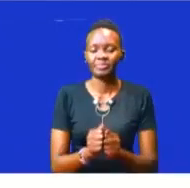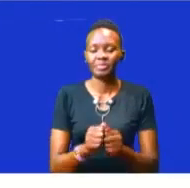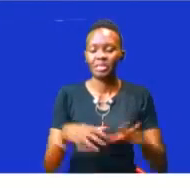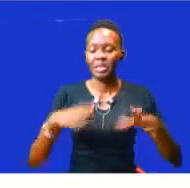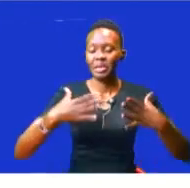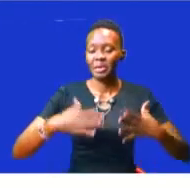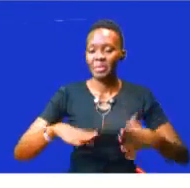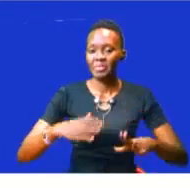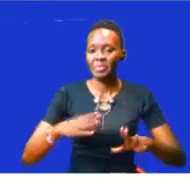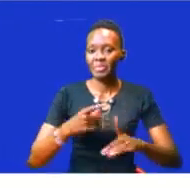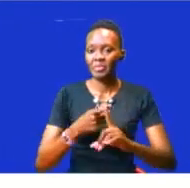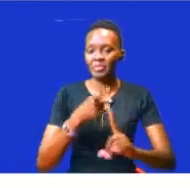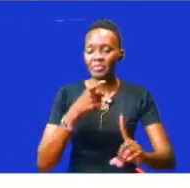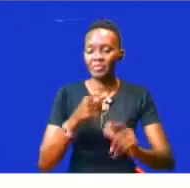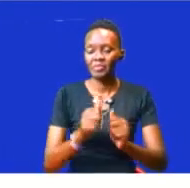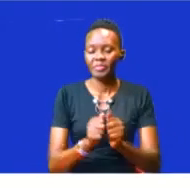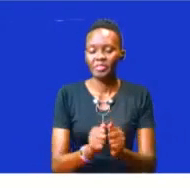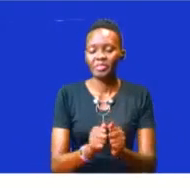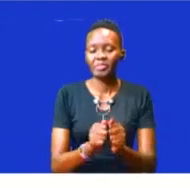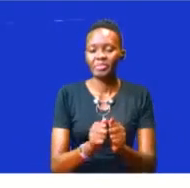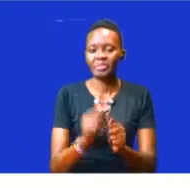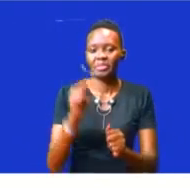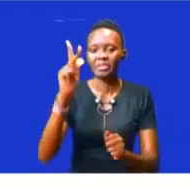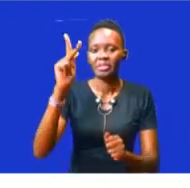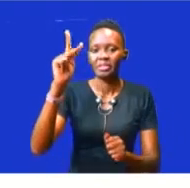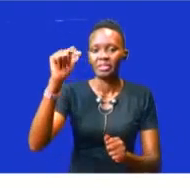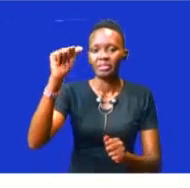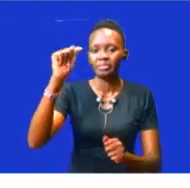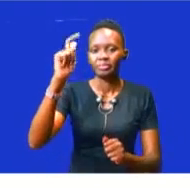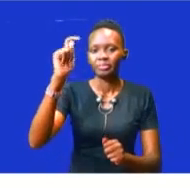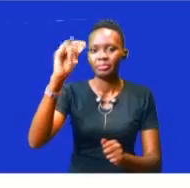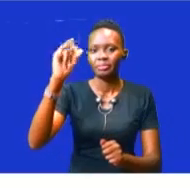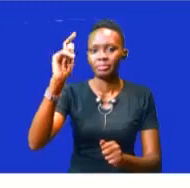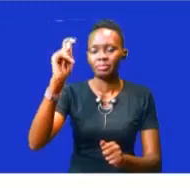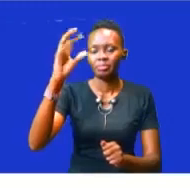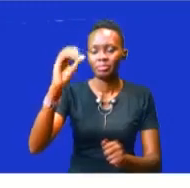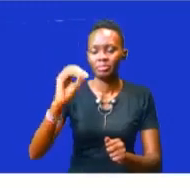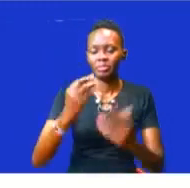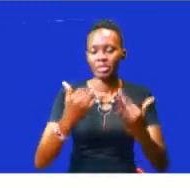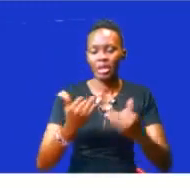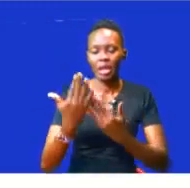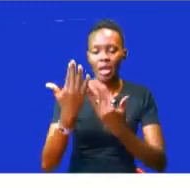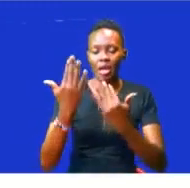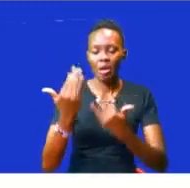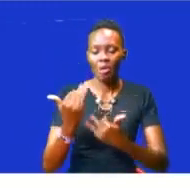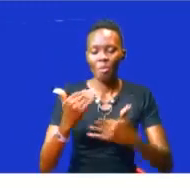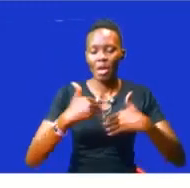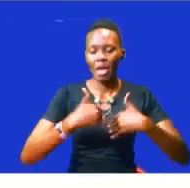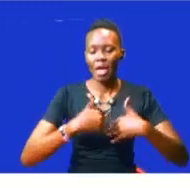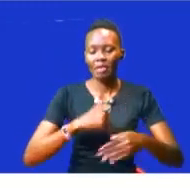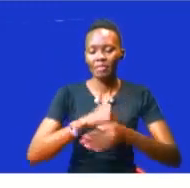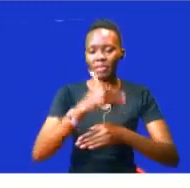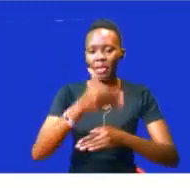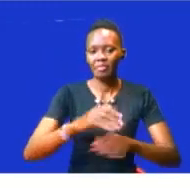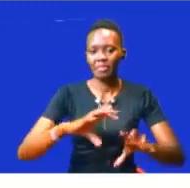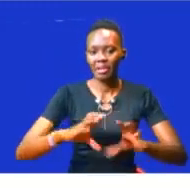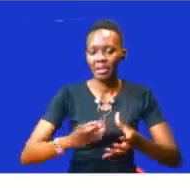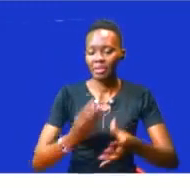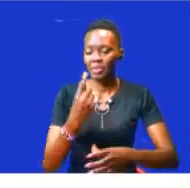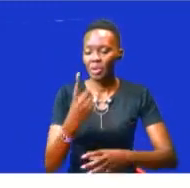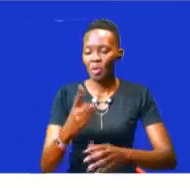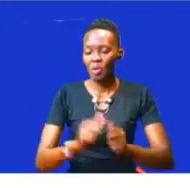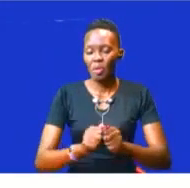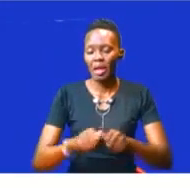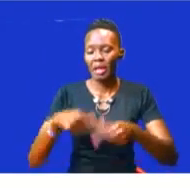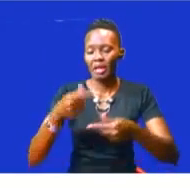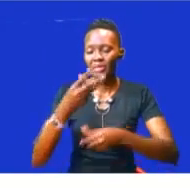Jodak magoeko mawuok e bomenindo mano ma Katito koro ni ne okwanyo hawe bang' kambi moro koro ni to ne chiwore kendo okunyonegi